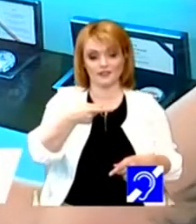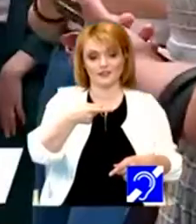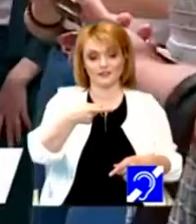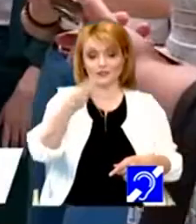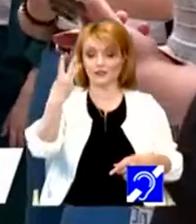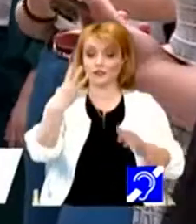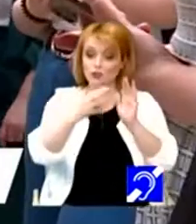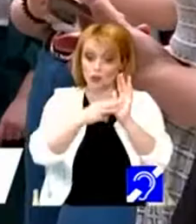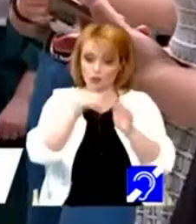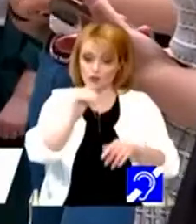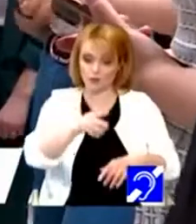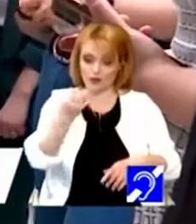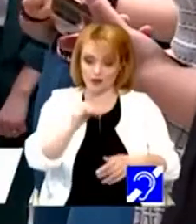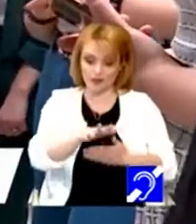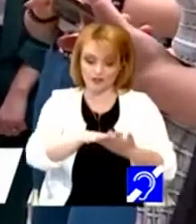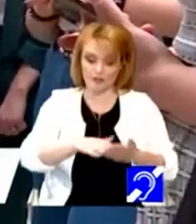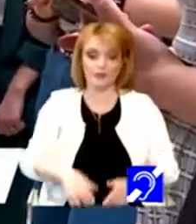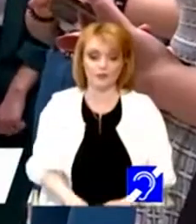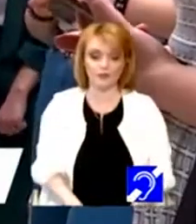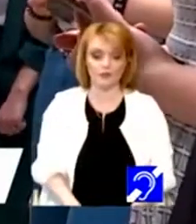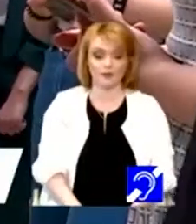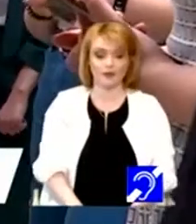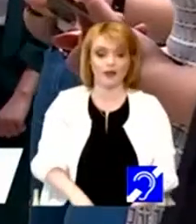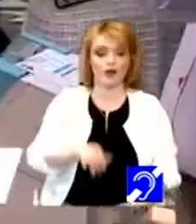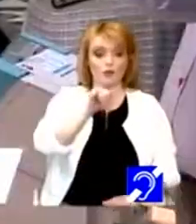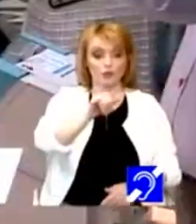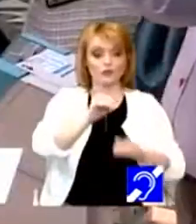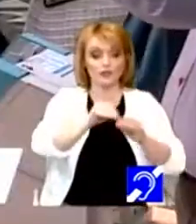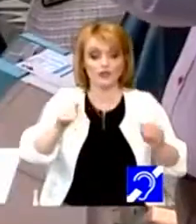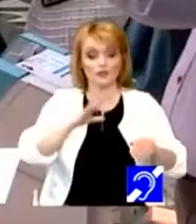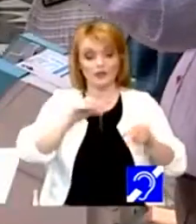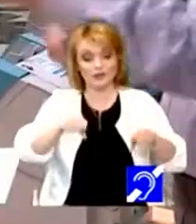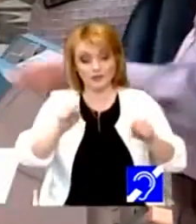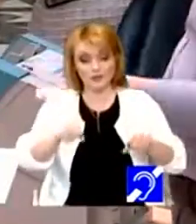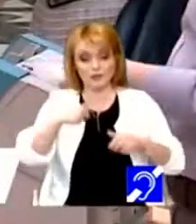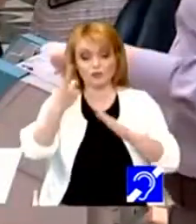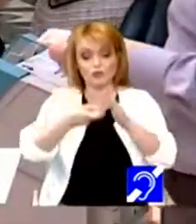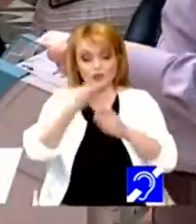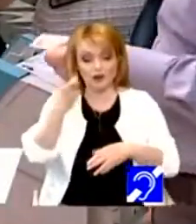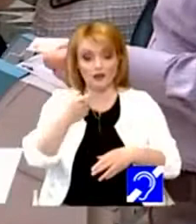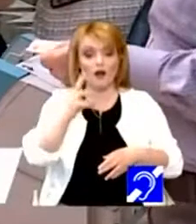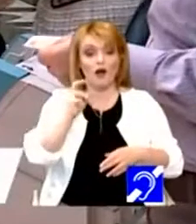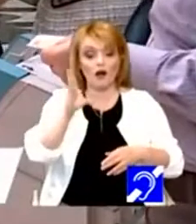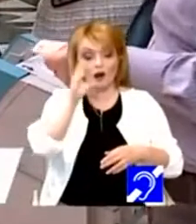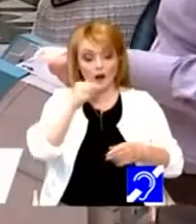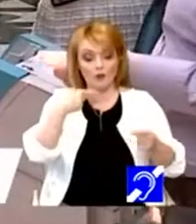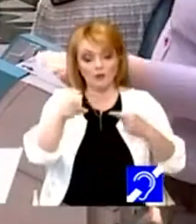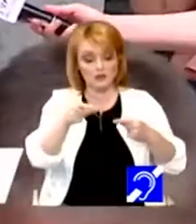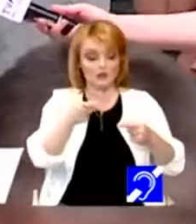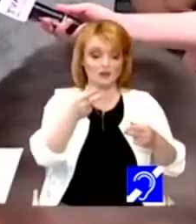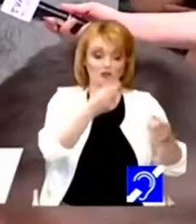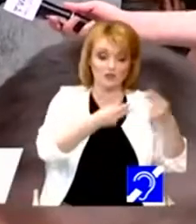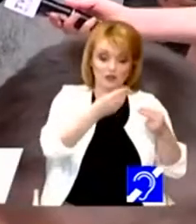39.000 de lei. Vizitatorii au putut afla chiar de la angajații BNM cum să deosebească o bancnotă falsificată de una